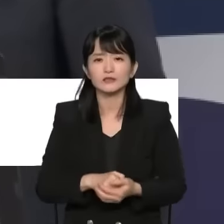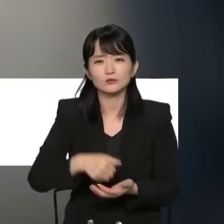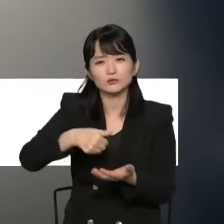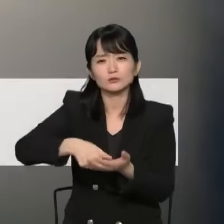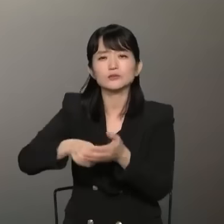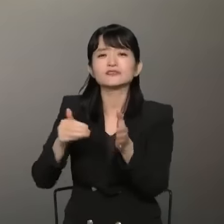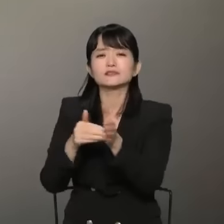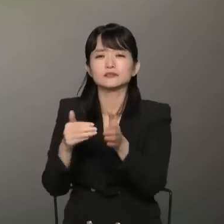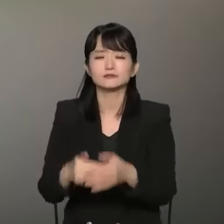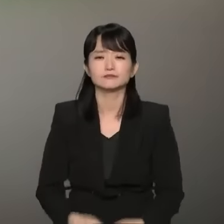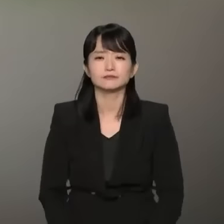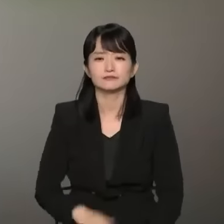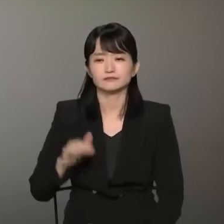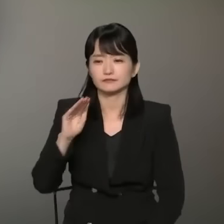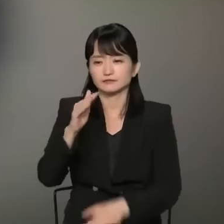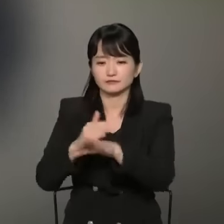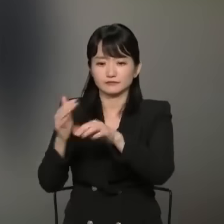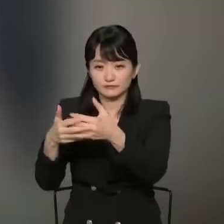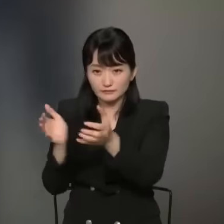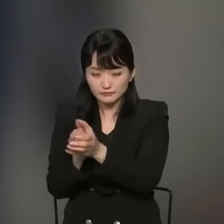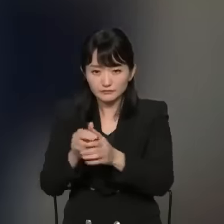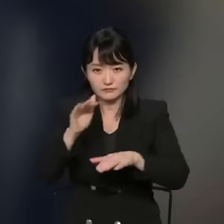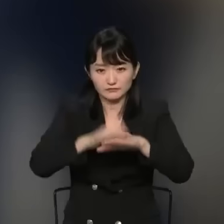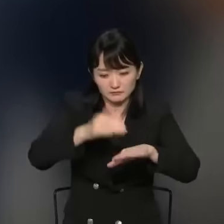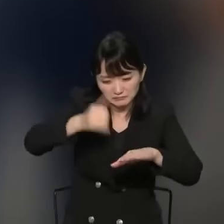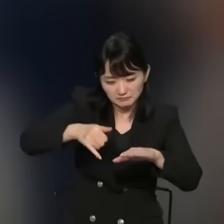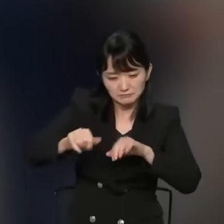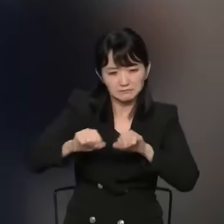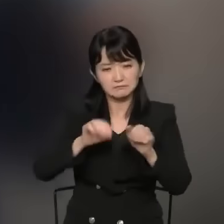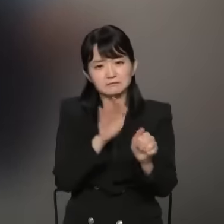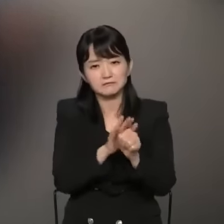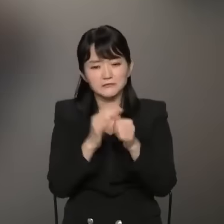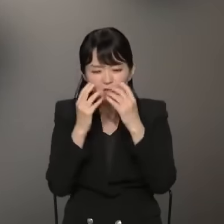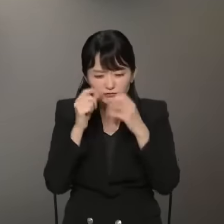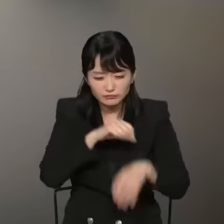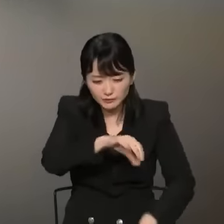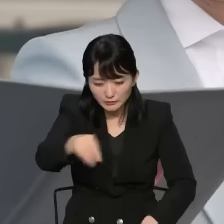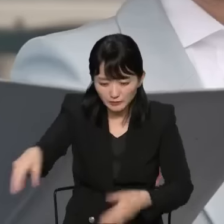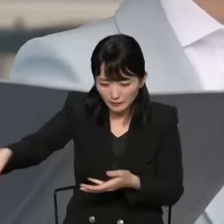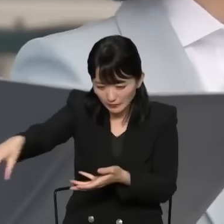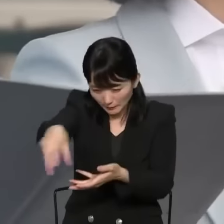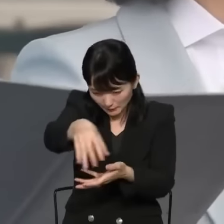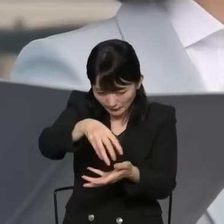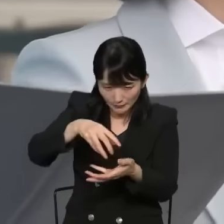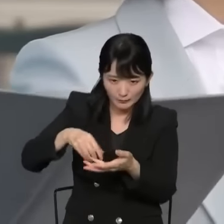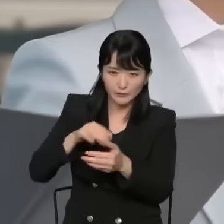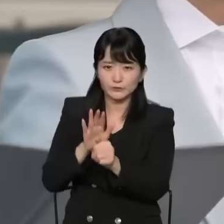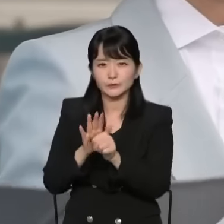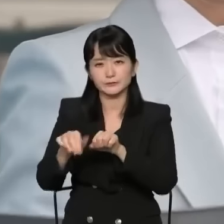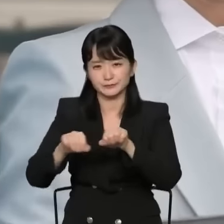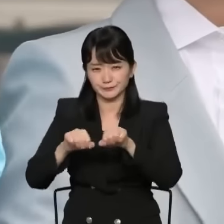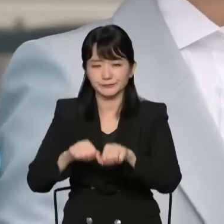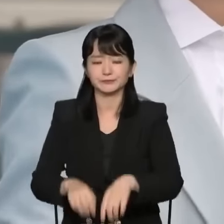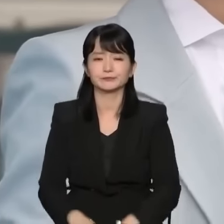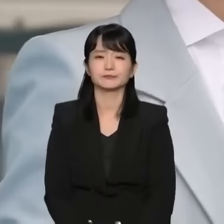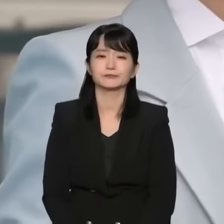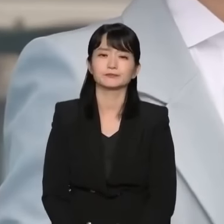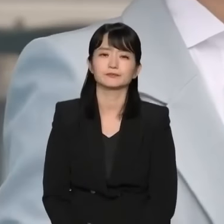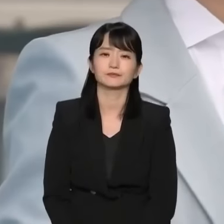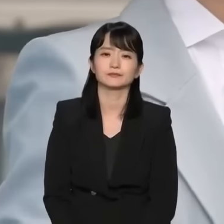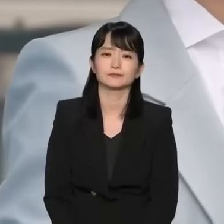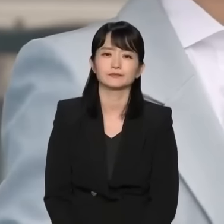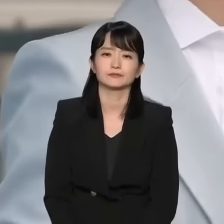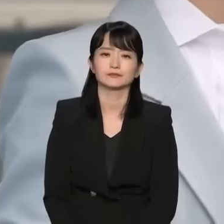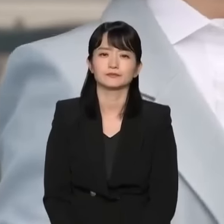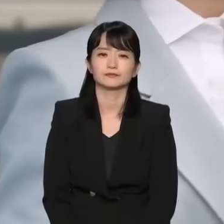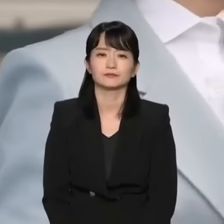합니다. 진보당은 주민들의 농사활동을 돕거나 쓰레기 줍기 등 바닥민심 파고들기에 주력하고 있습니다. JTBC